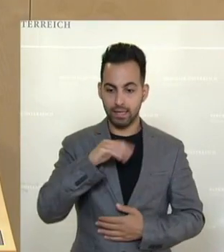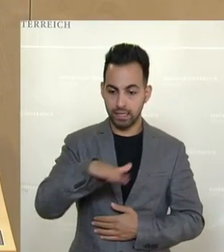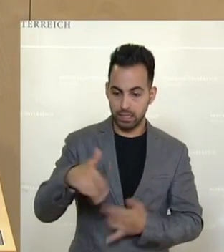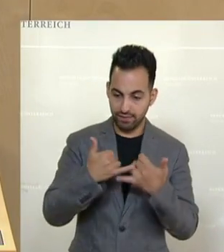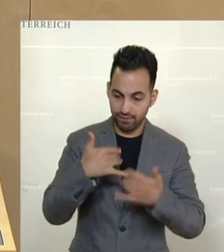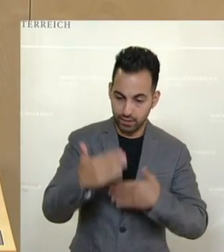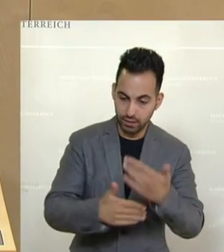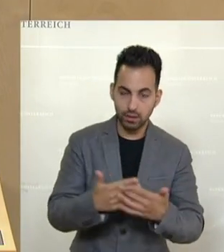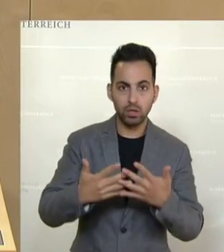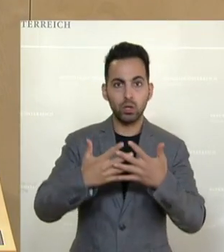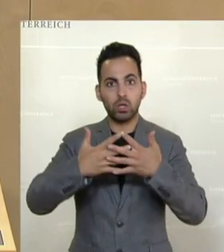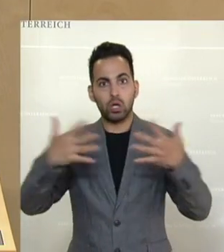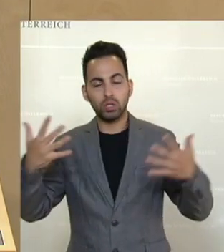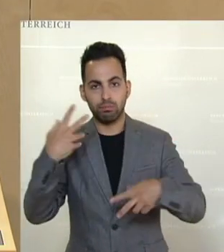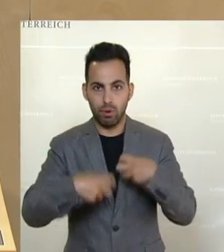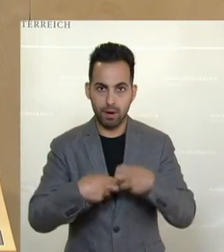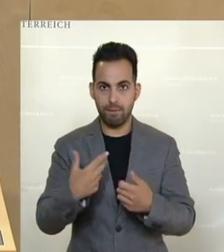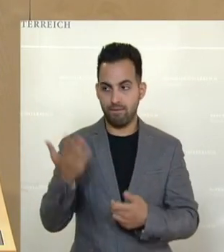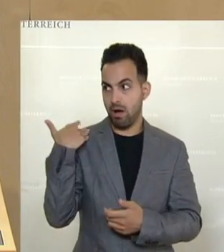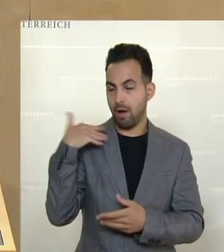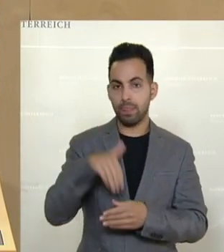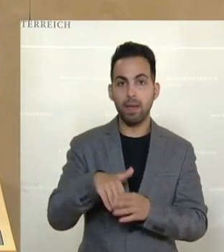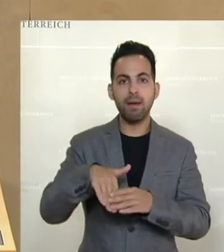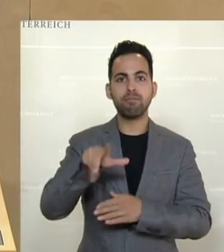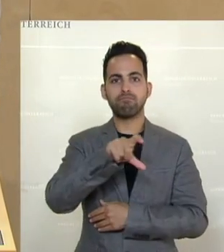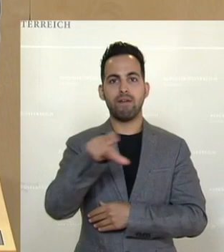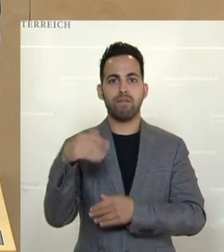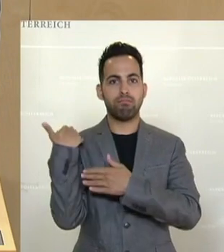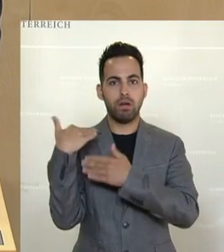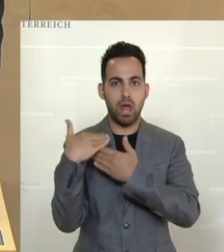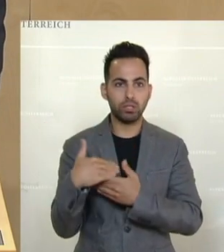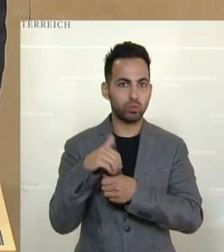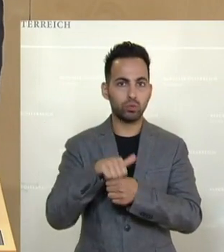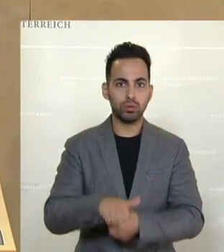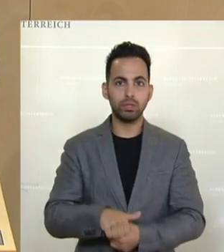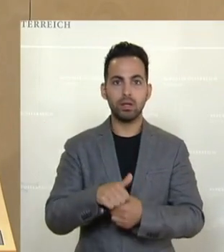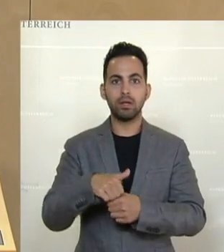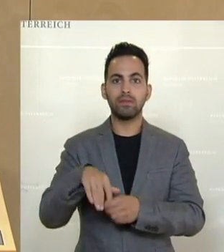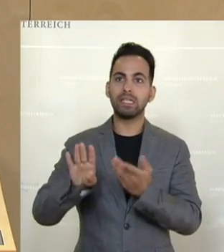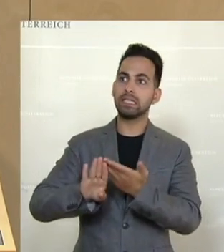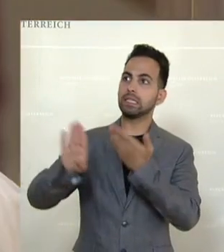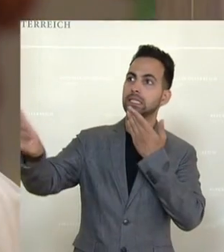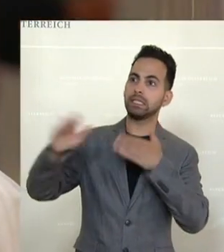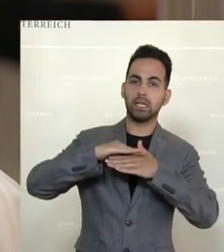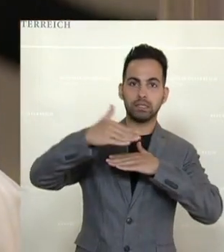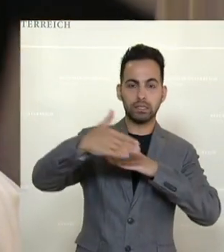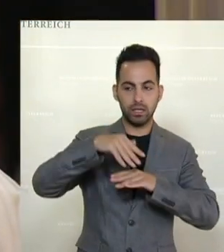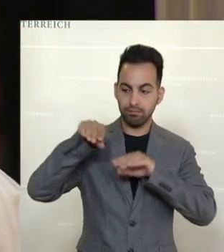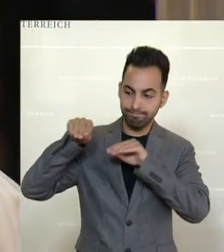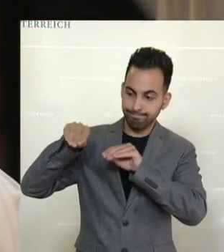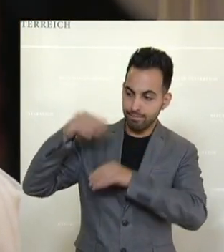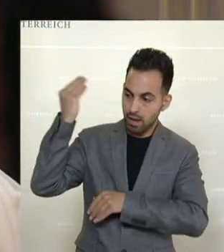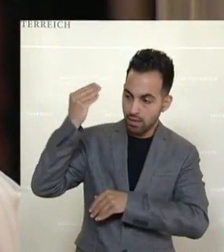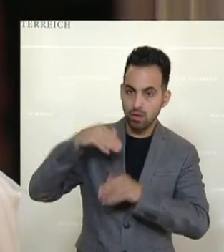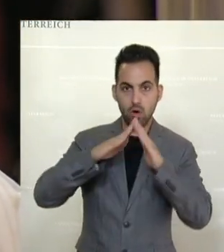waren riesig. Die Mehrfachbelastung im Hinblick auf Distance Learning in Kombination